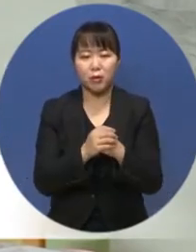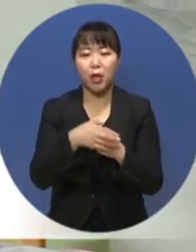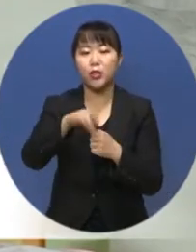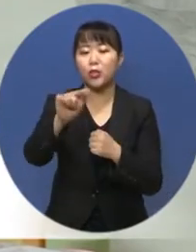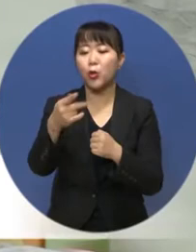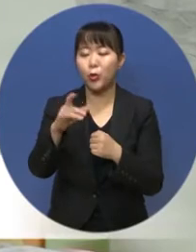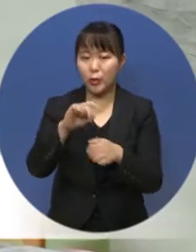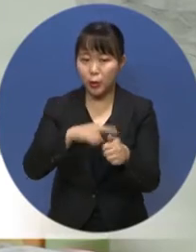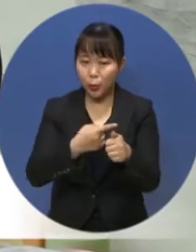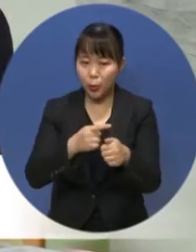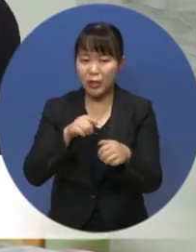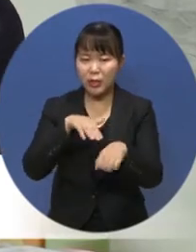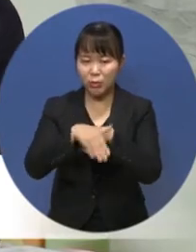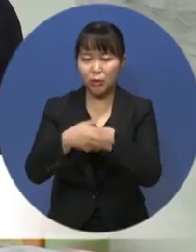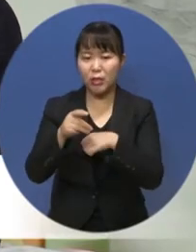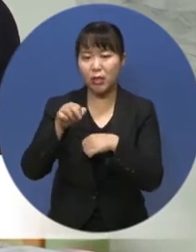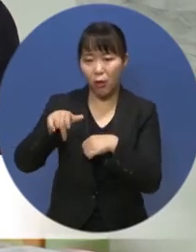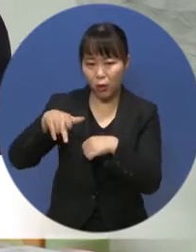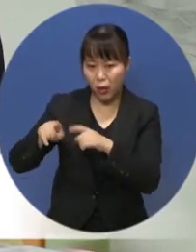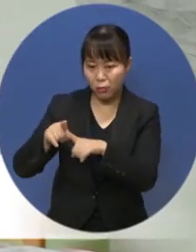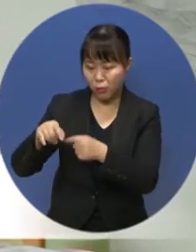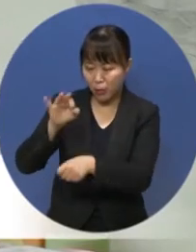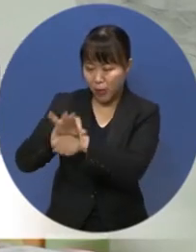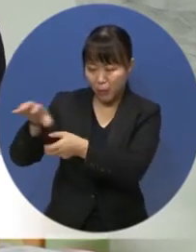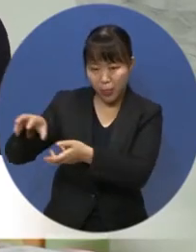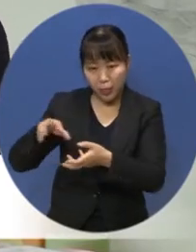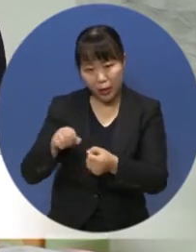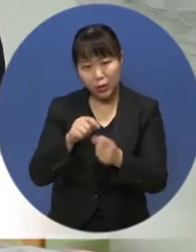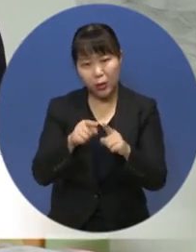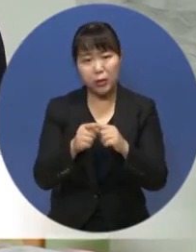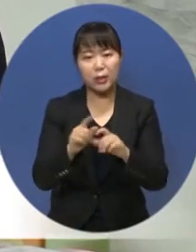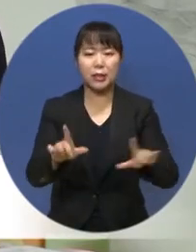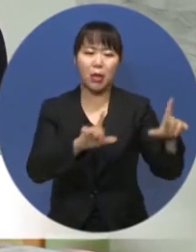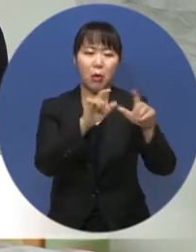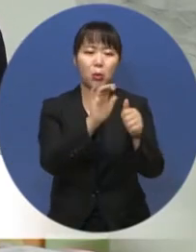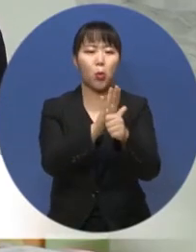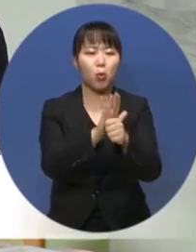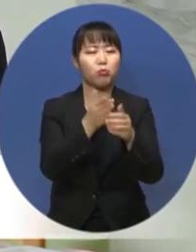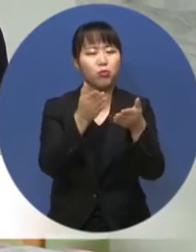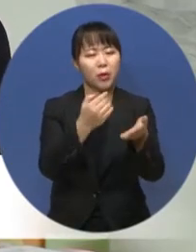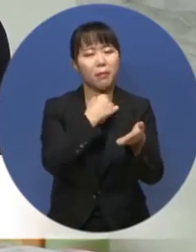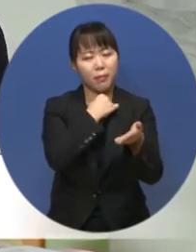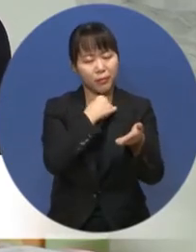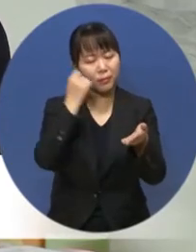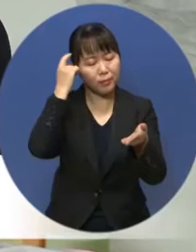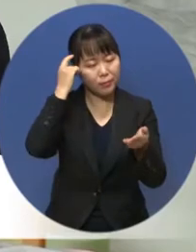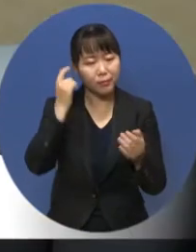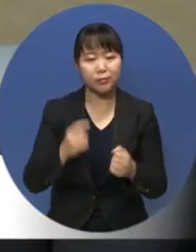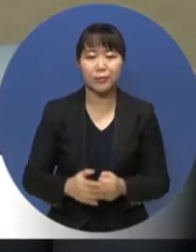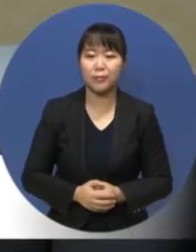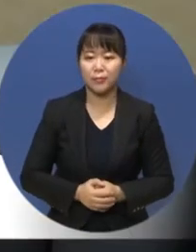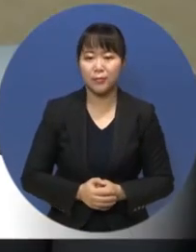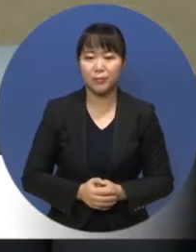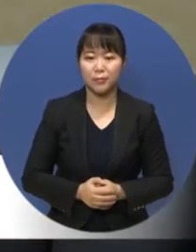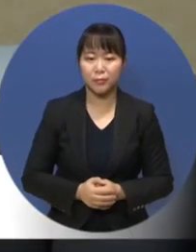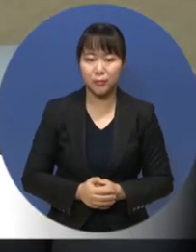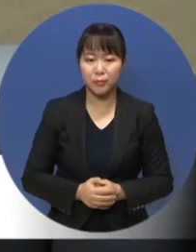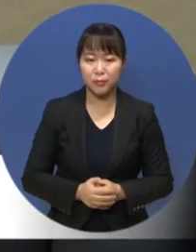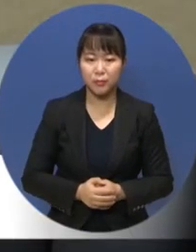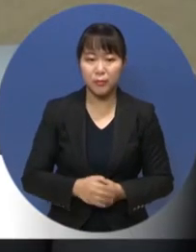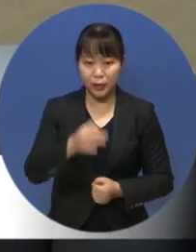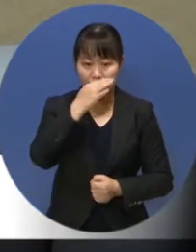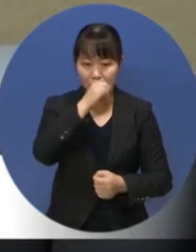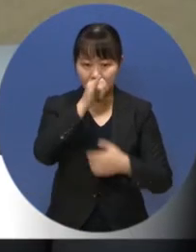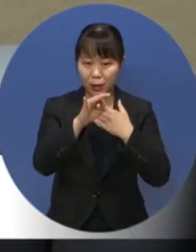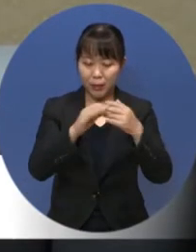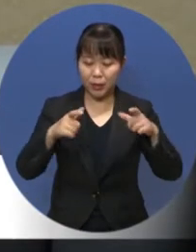된 리어카를 좀 저희가 구입해서 그분들이 좀 생활에 조금이라도 보탬이 되게 해줬으면 좋겠다. 그런 생각이에요. 이익이 나면